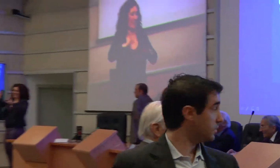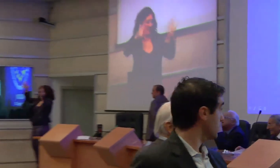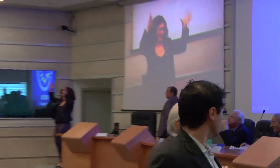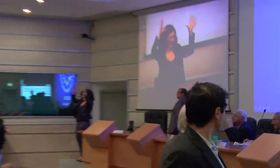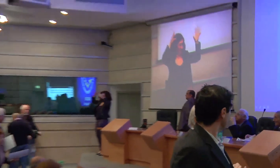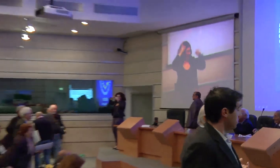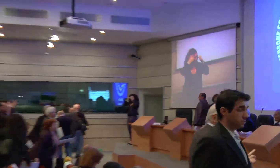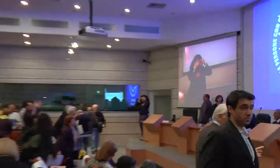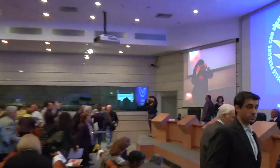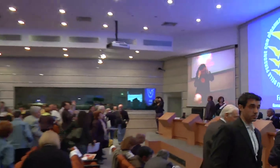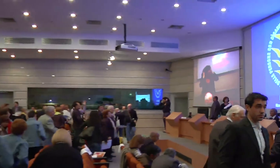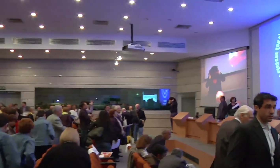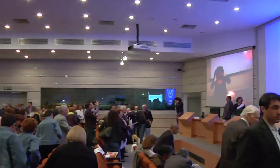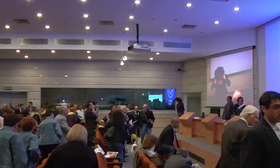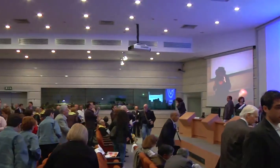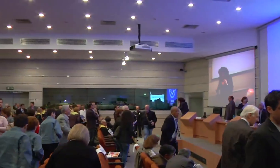Day. Grazie Giovanni.